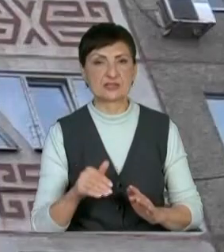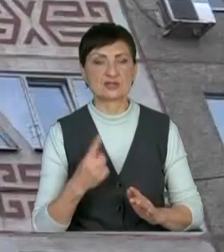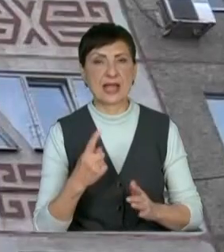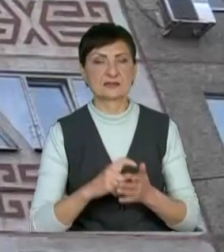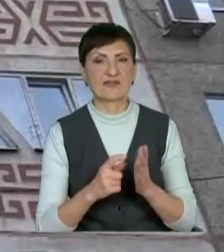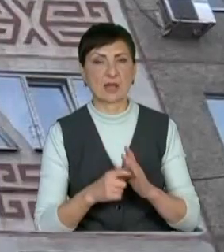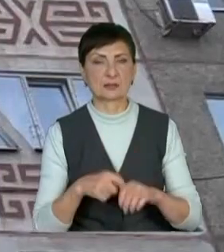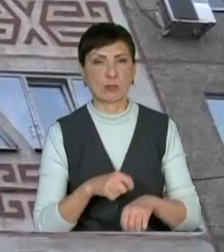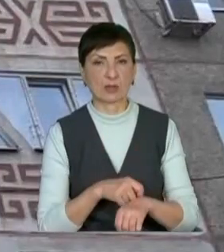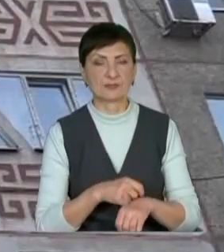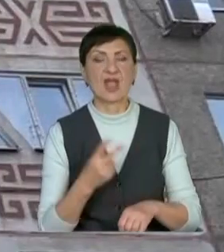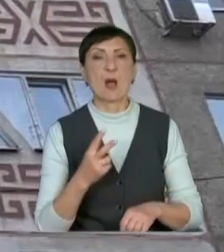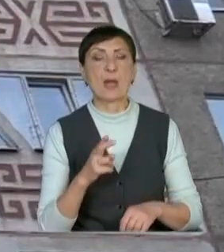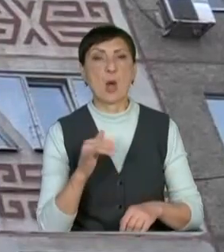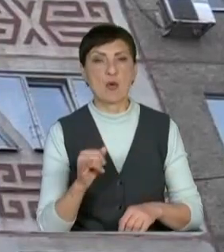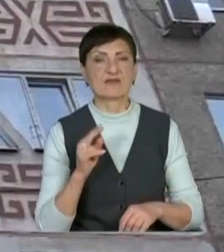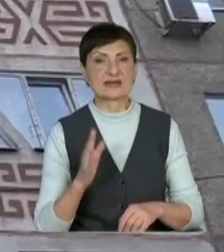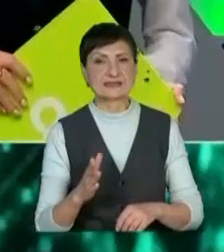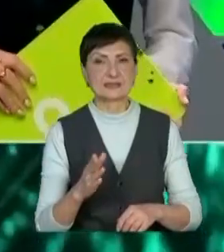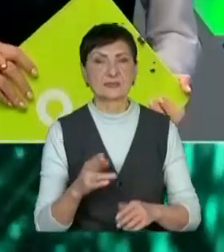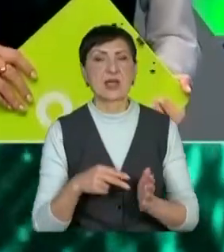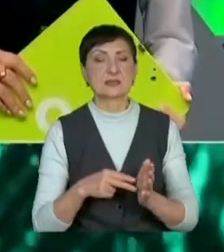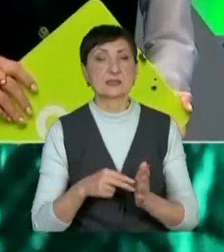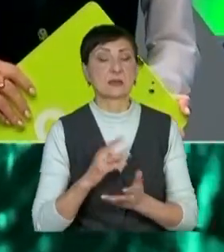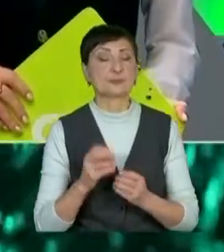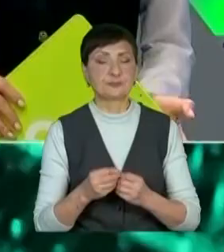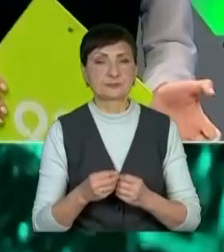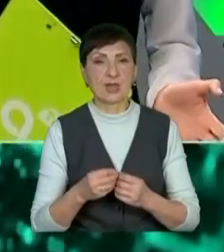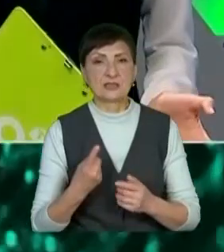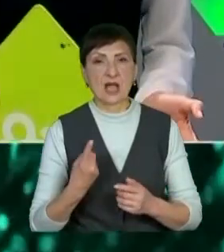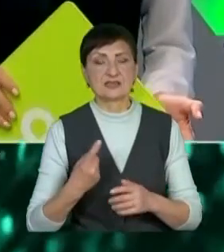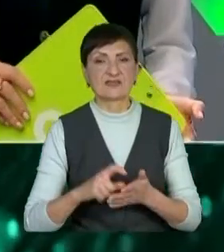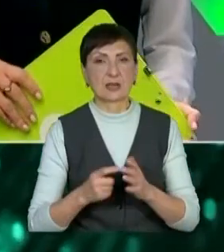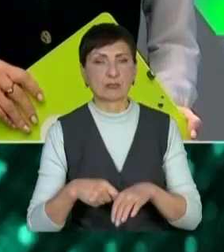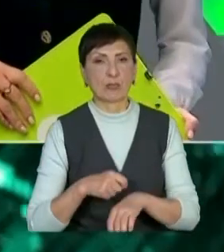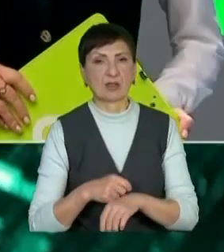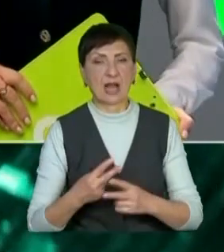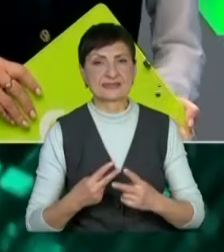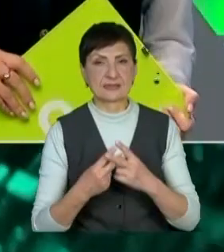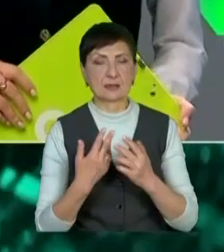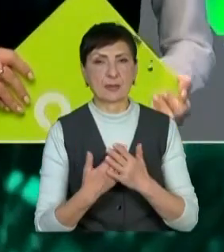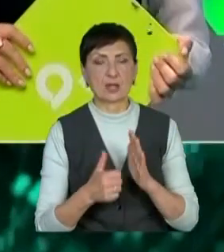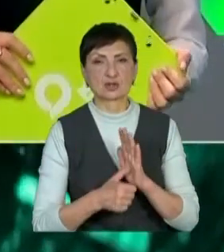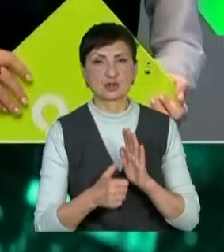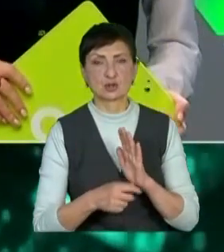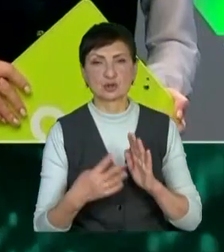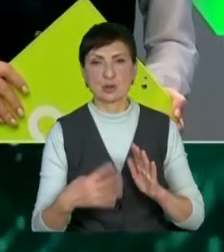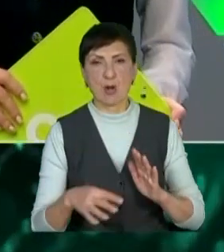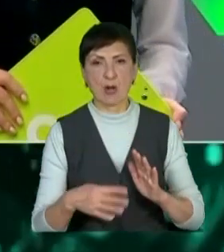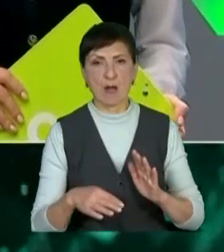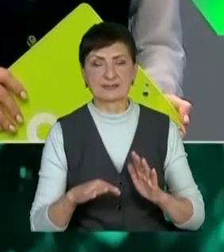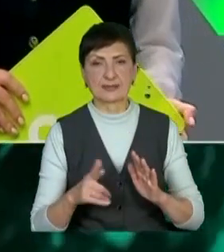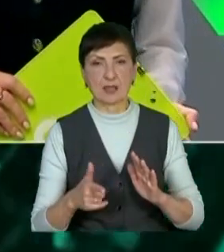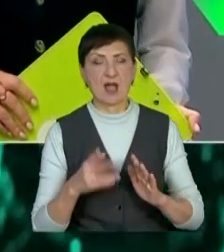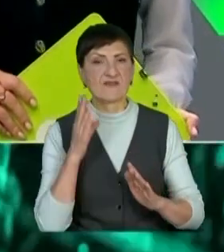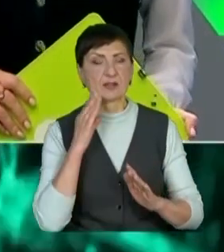квадрат. На вторичном рынке квартир цены сложились следующим образом. За квадратный метр в Астане порядка 640 тысяч тенге,